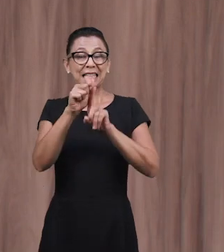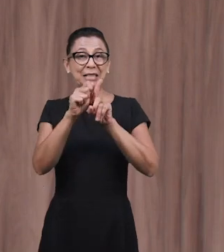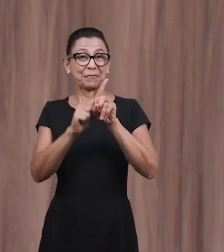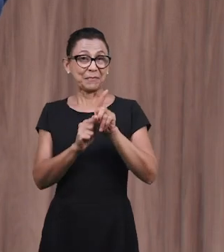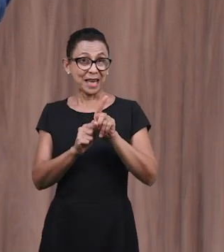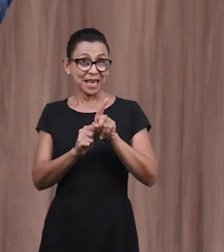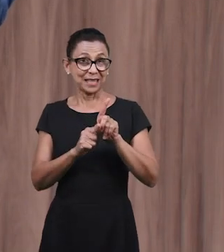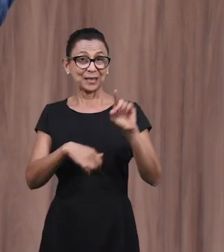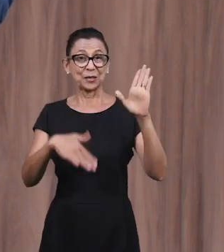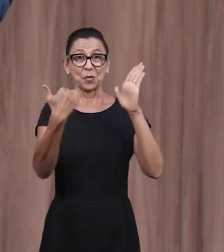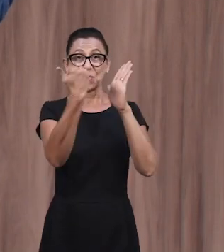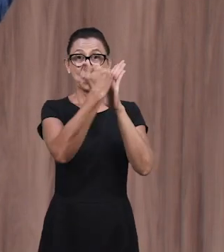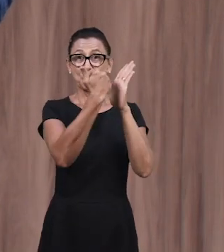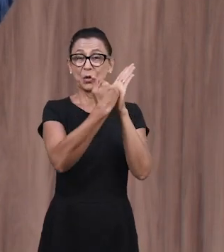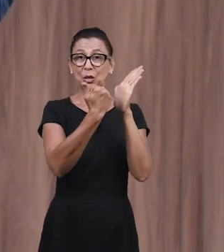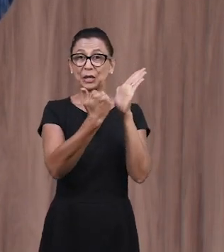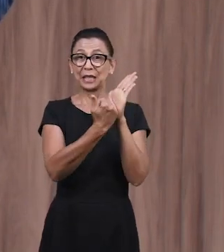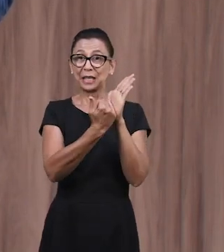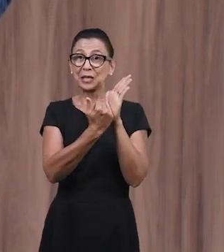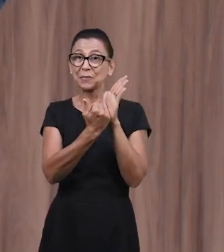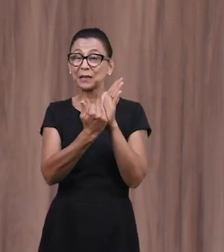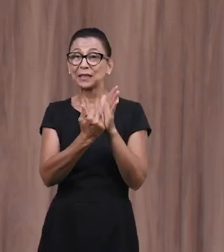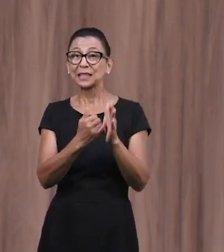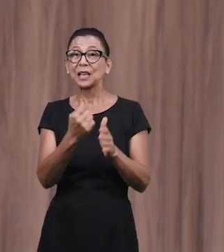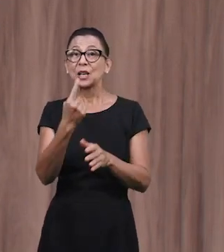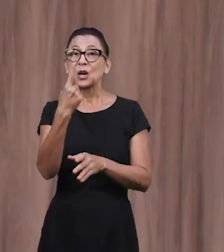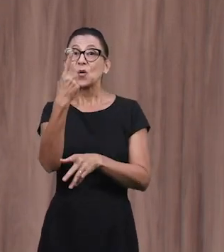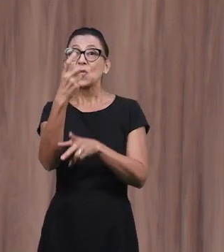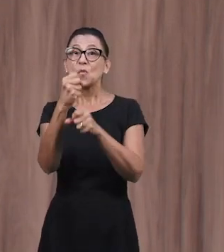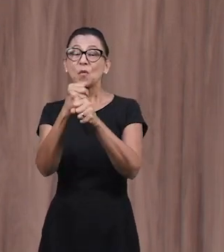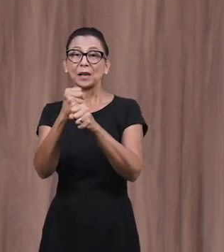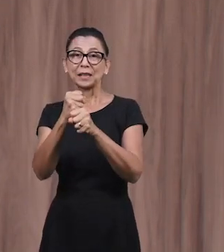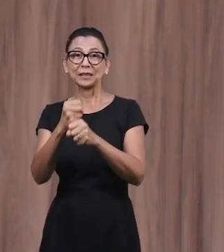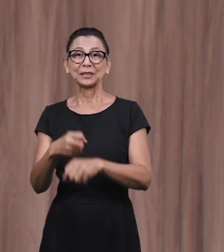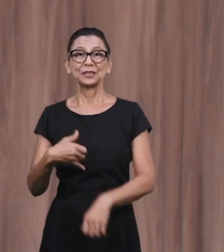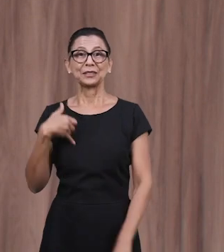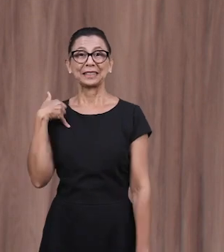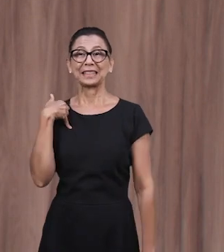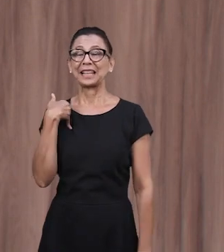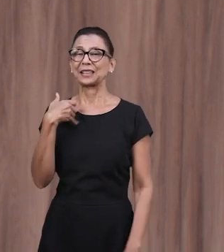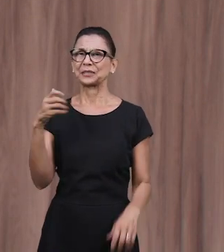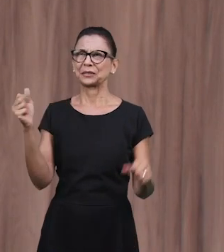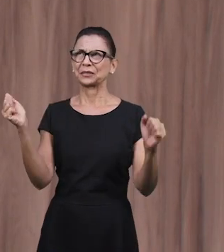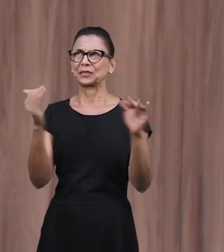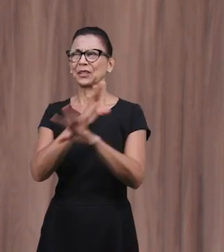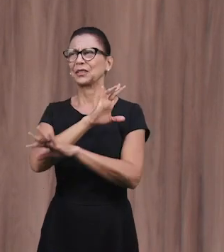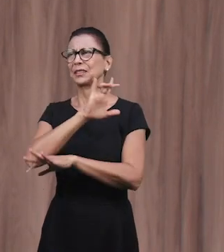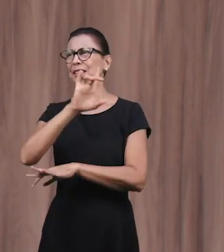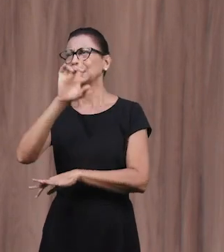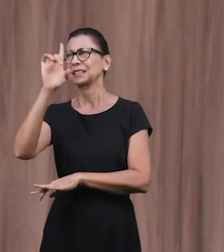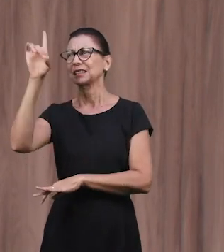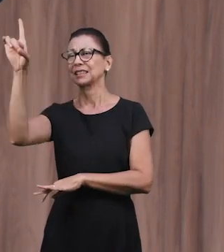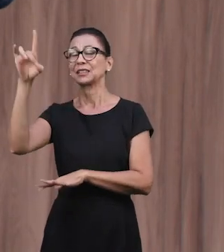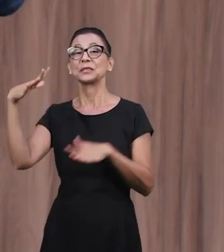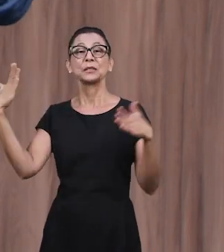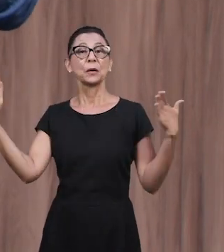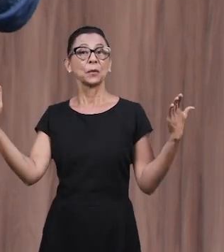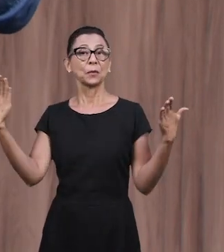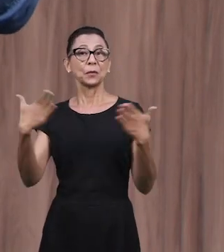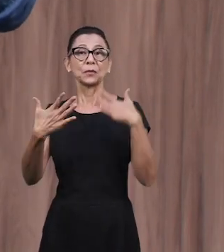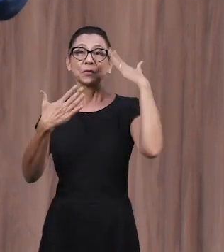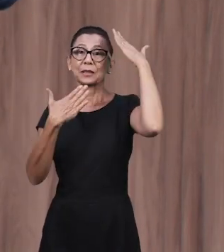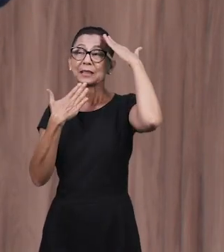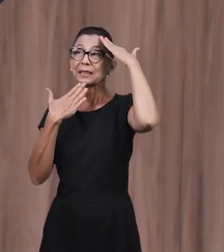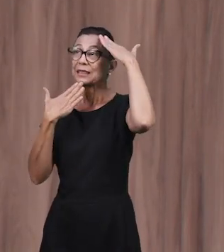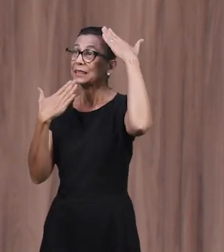Ce mois-ci, le volet Parfaite louange complète 1 an. Gloire à Dieu. Aujourd'hui, en spécial, nous